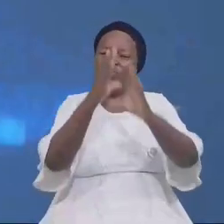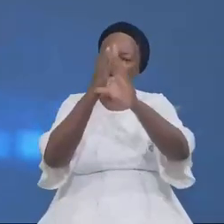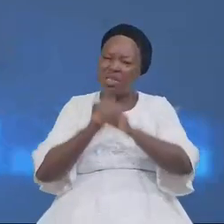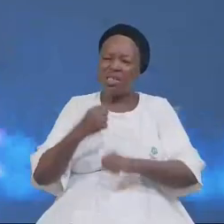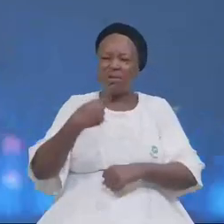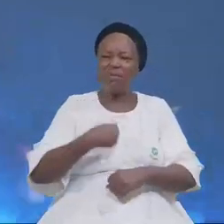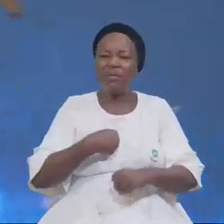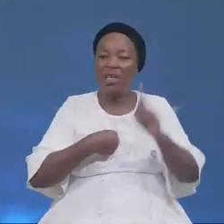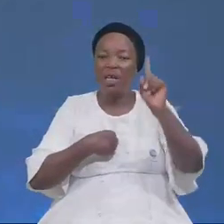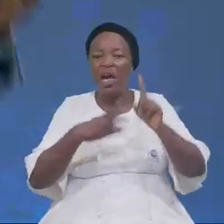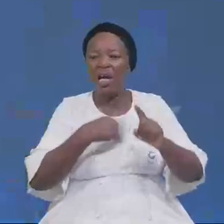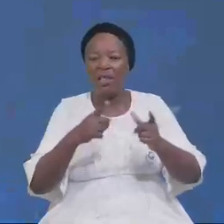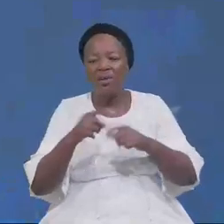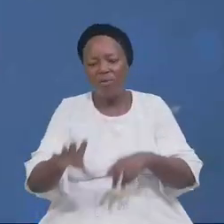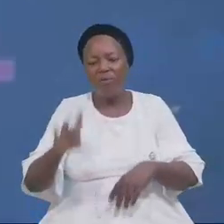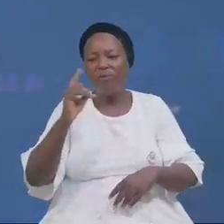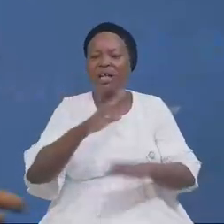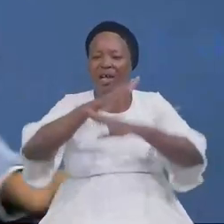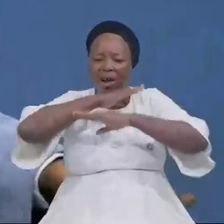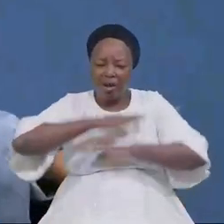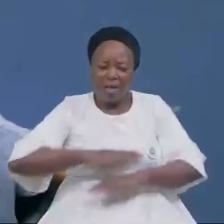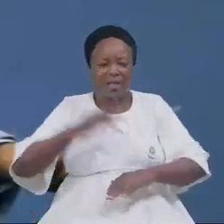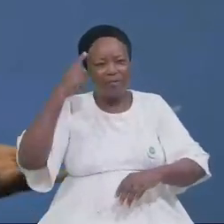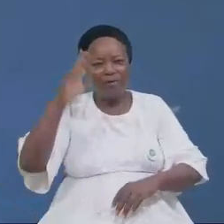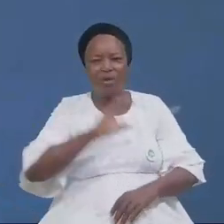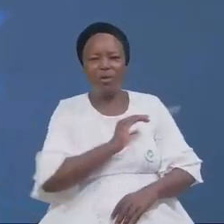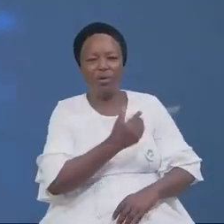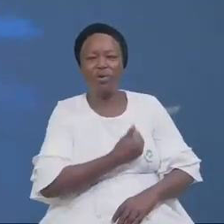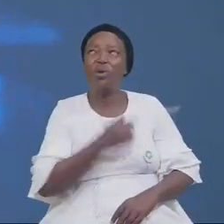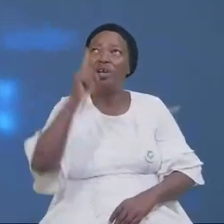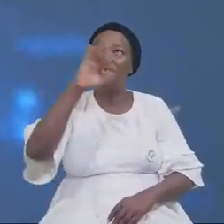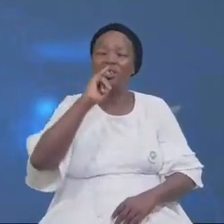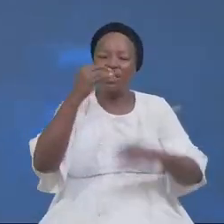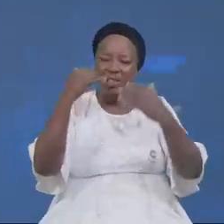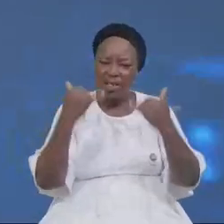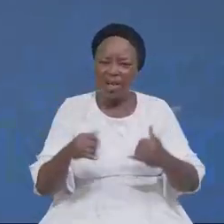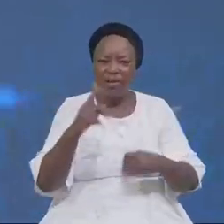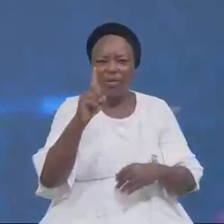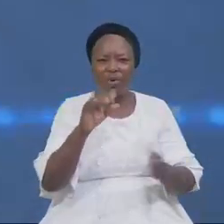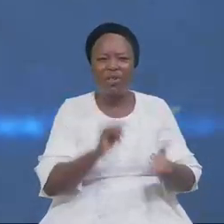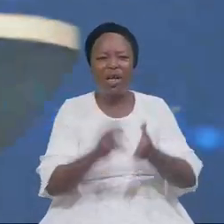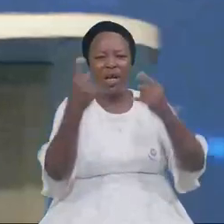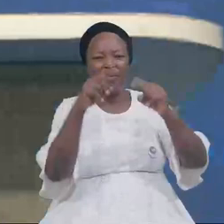tu vas recevoir le repos pour ton âme. Alors c'est lui maintenant qui vient te